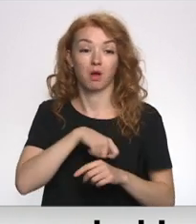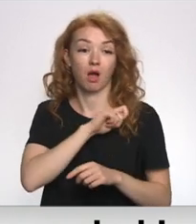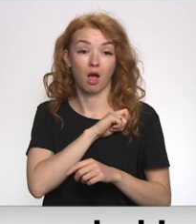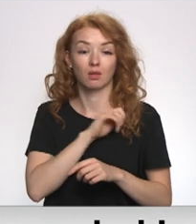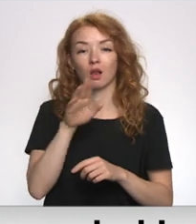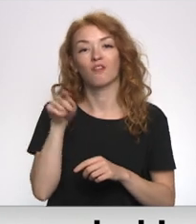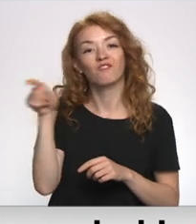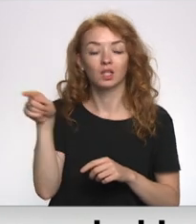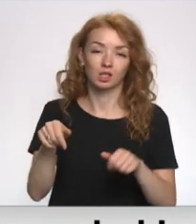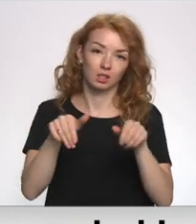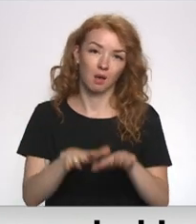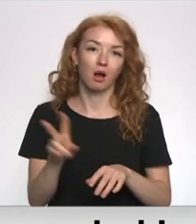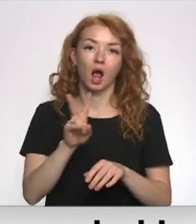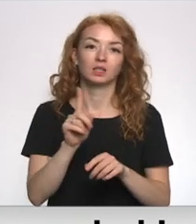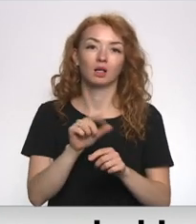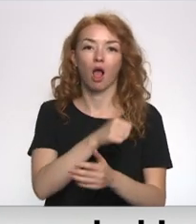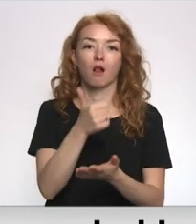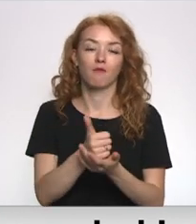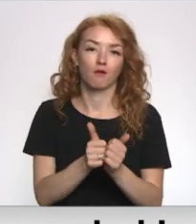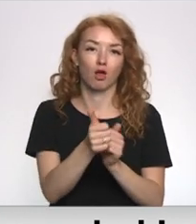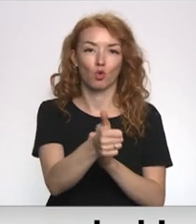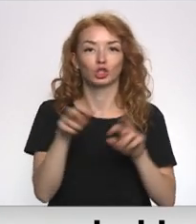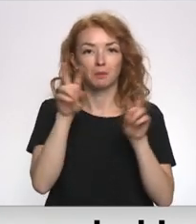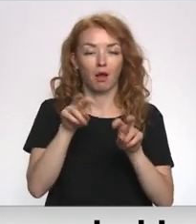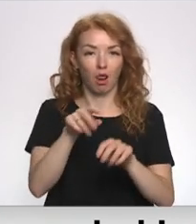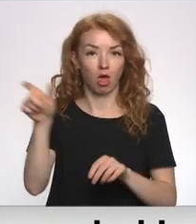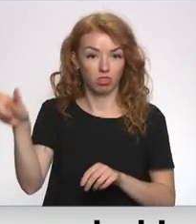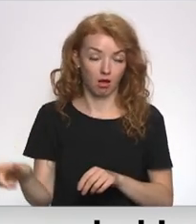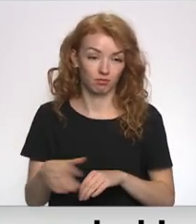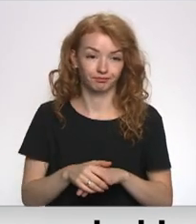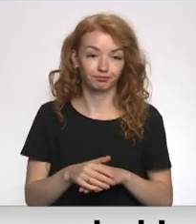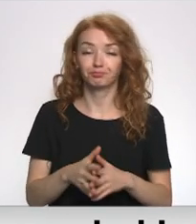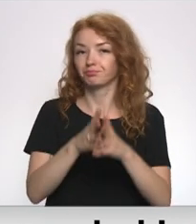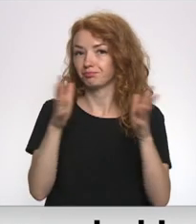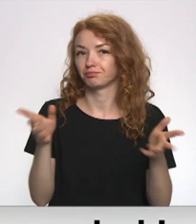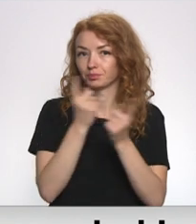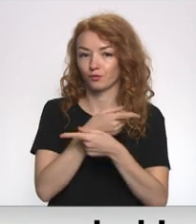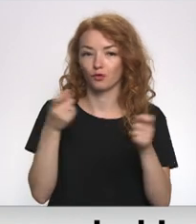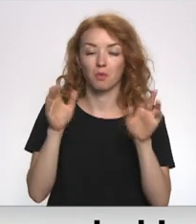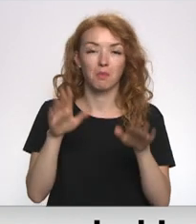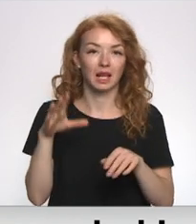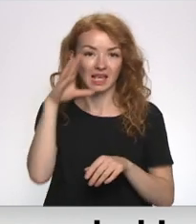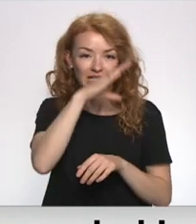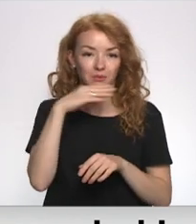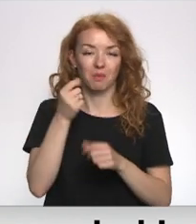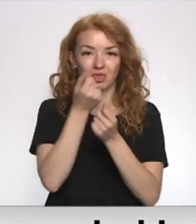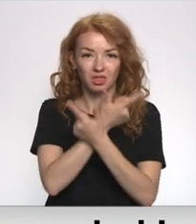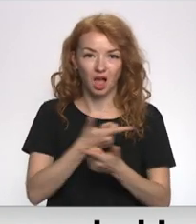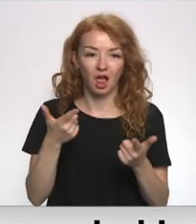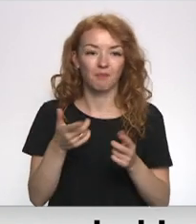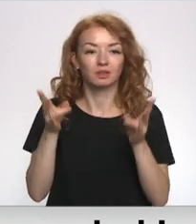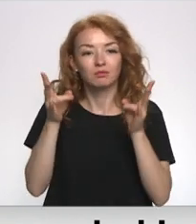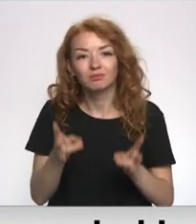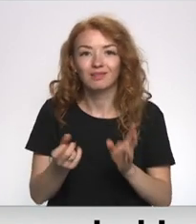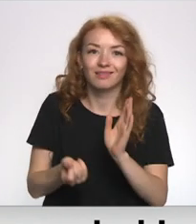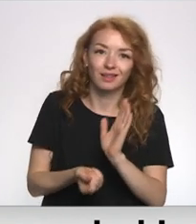arī izlemt, kuri būs vadošie izmeklētāji šajā jautājumā. Plašāk informācija par iespējamiem nelaimes gadījuma